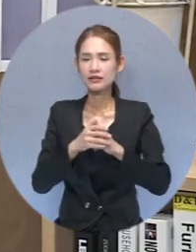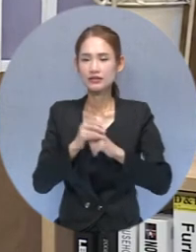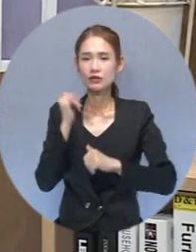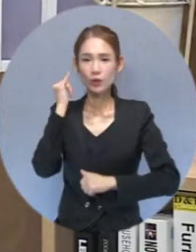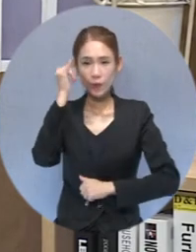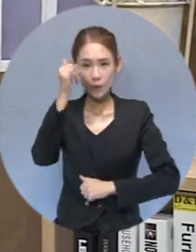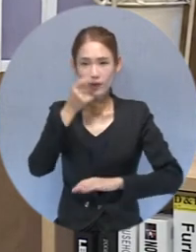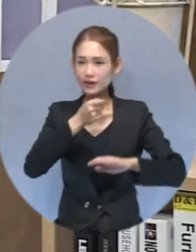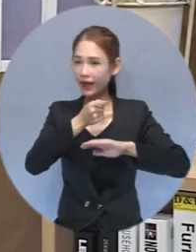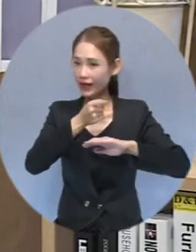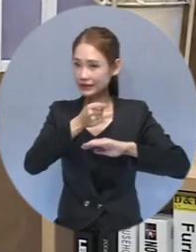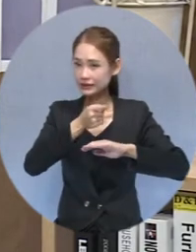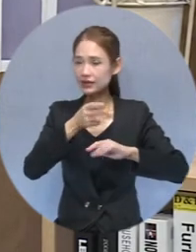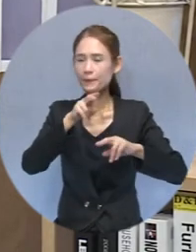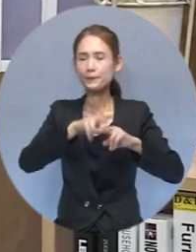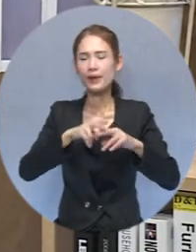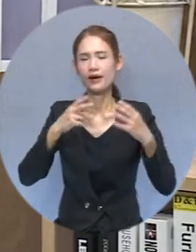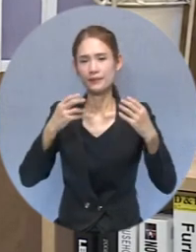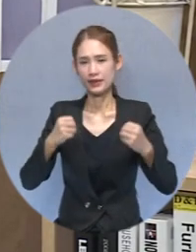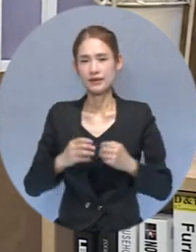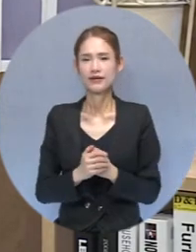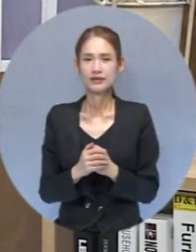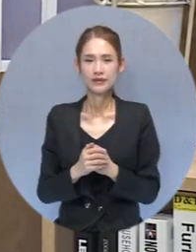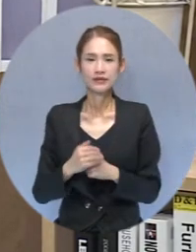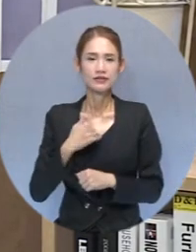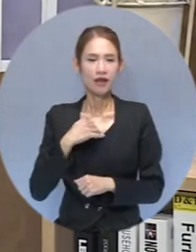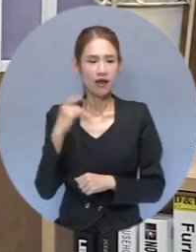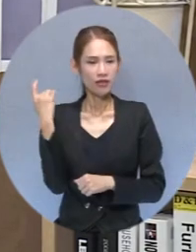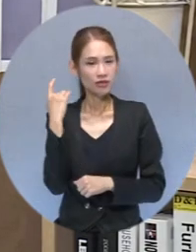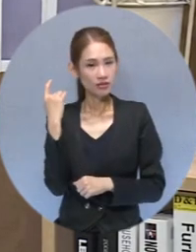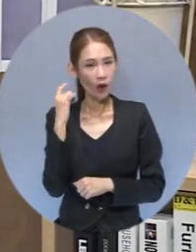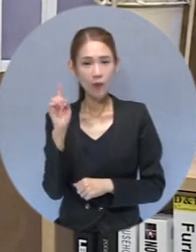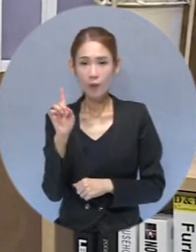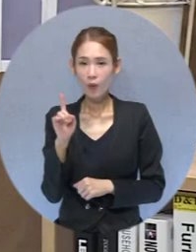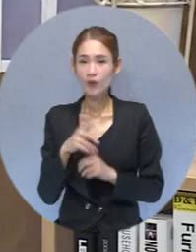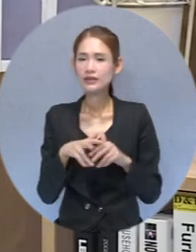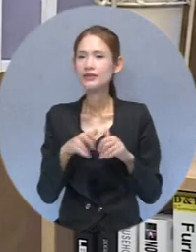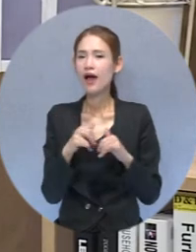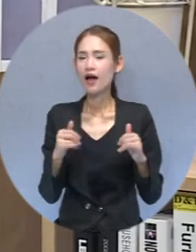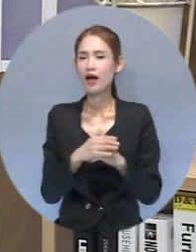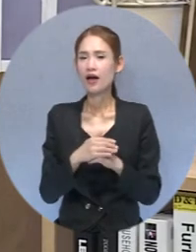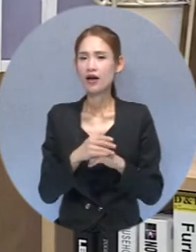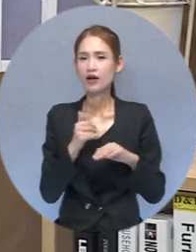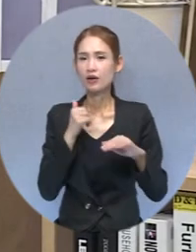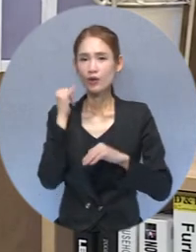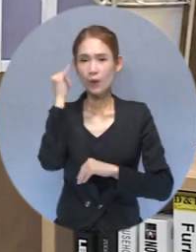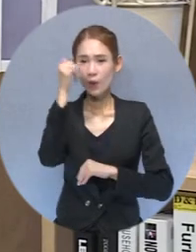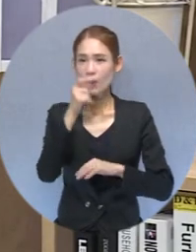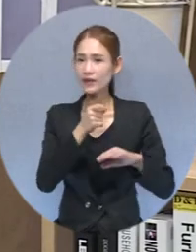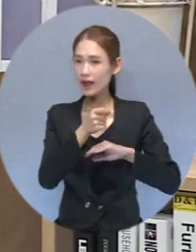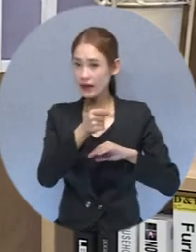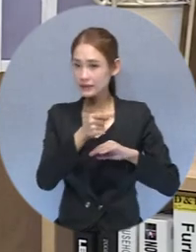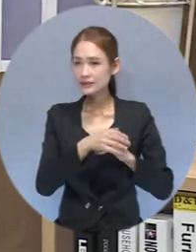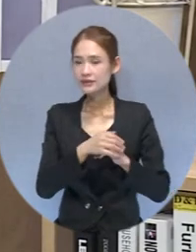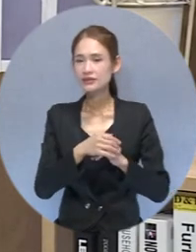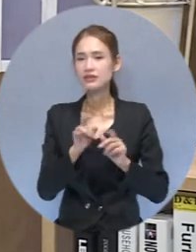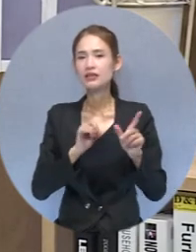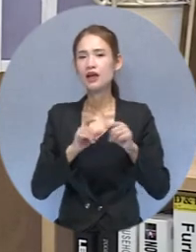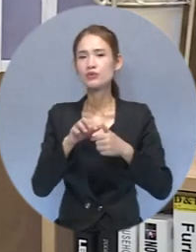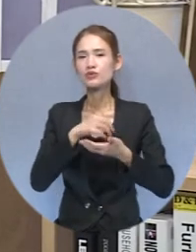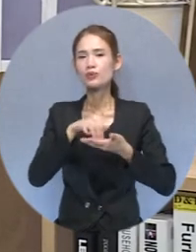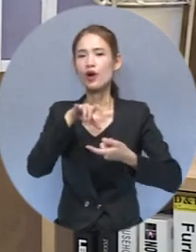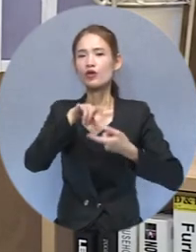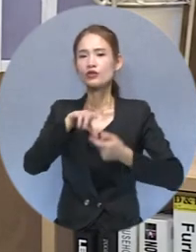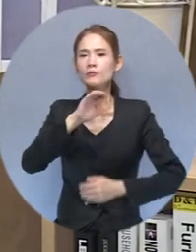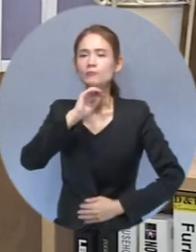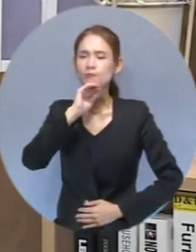많이 이용을 하시잖아요. 네. 근데 이제 제가 듣기로는 이 장애인 콜택시의 평균 대기 시간이 한 30분 정도 된다라고 들었었는데,